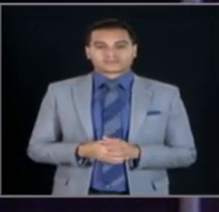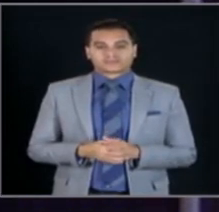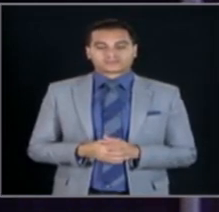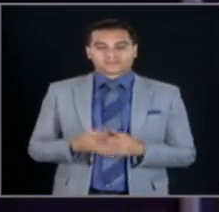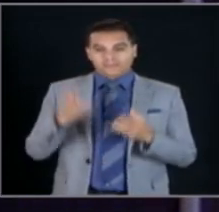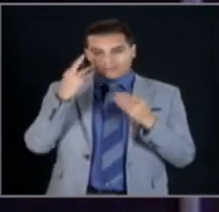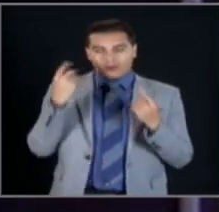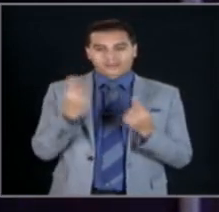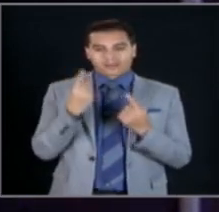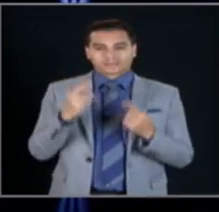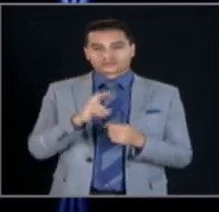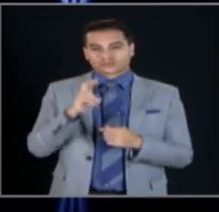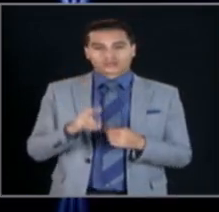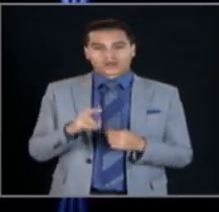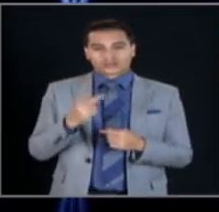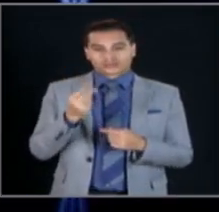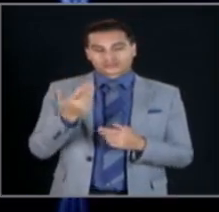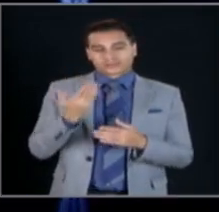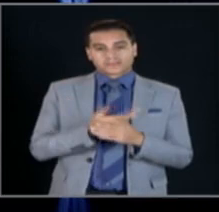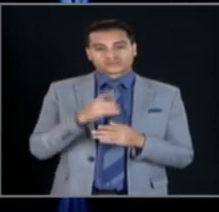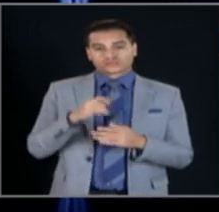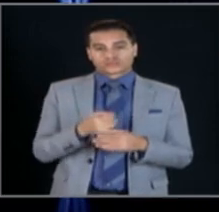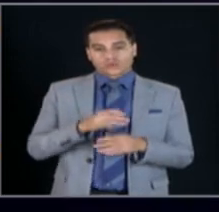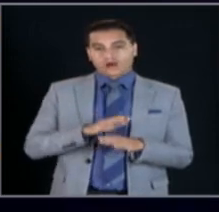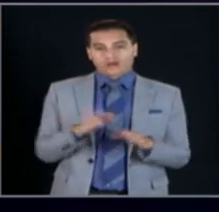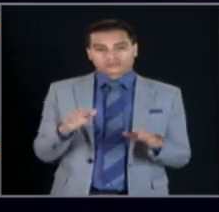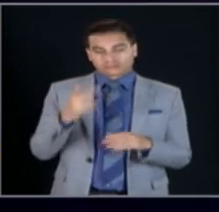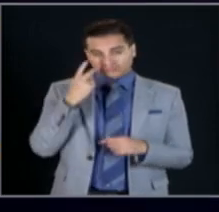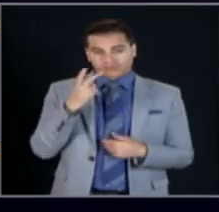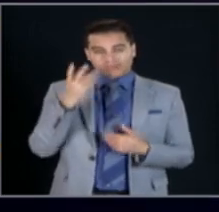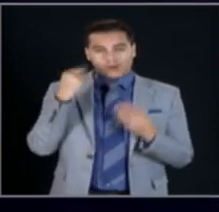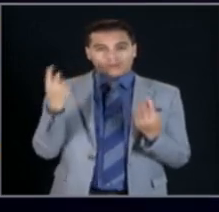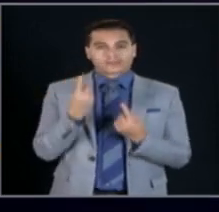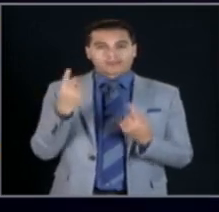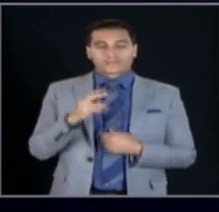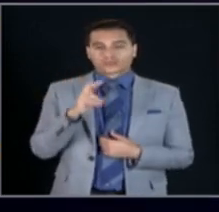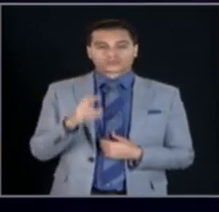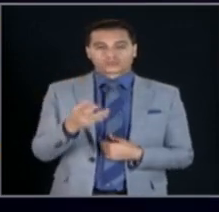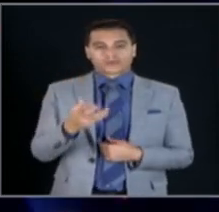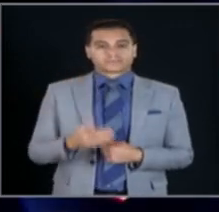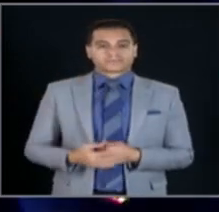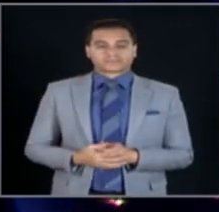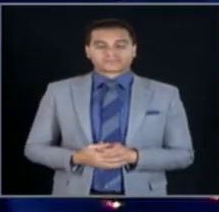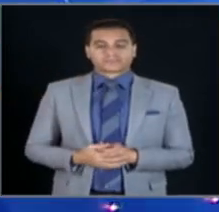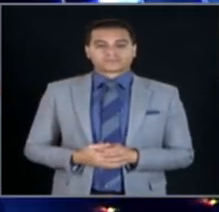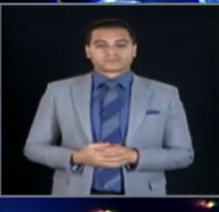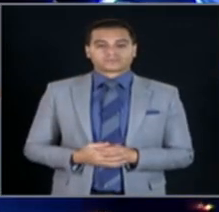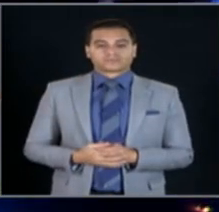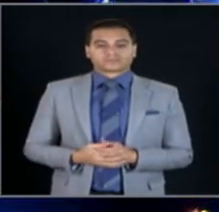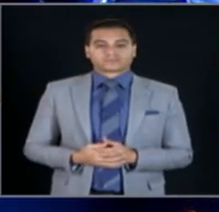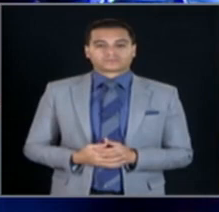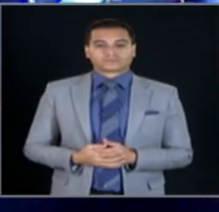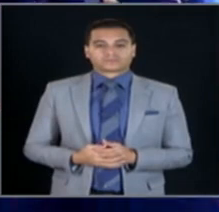معلومات عامه سؤال بعشرين نقطه ان انتم خلاص خدتوا جوكر معلومات عامه والسؤال هو